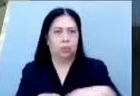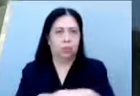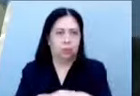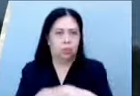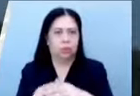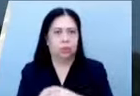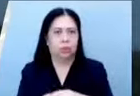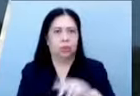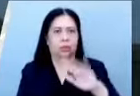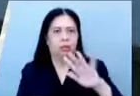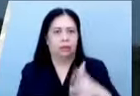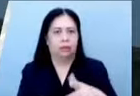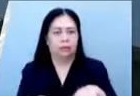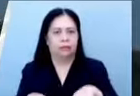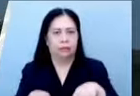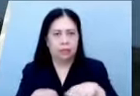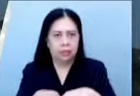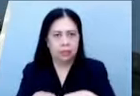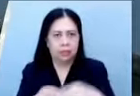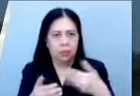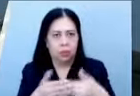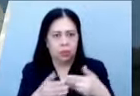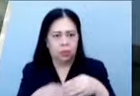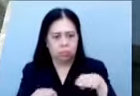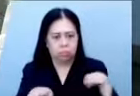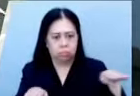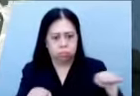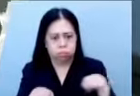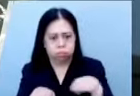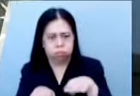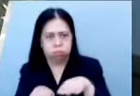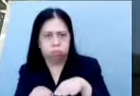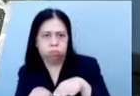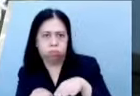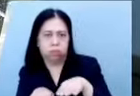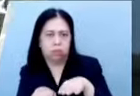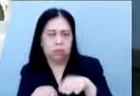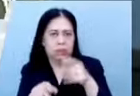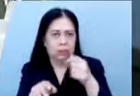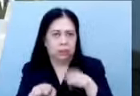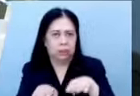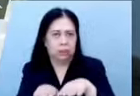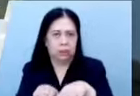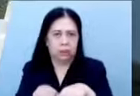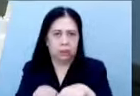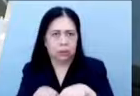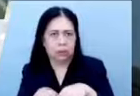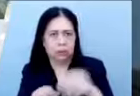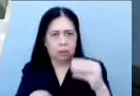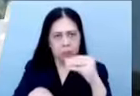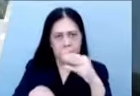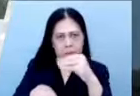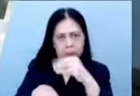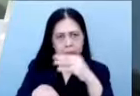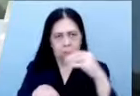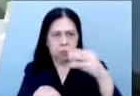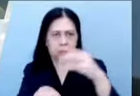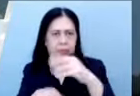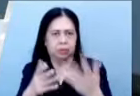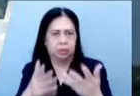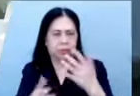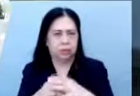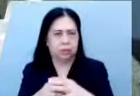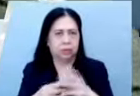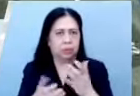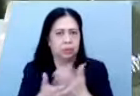were closer than the usual and they hovered a little bit, siguro taking pictures or they're showing some